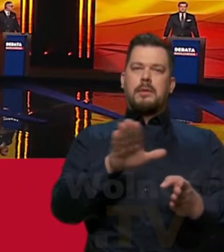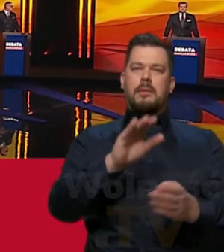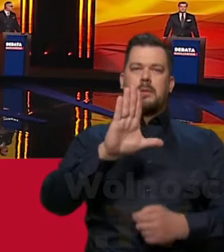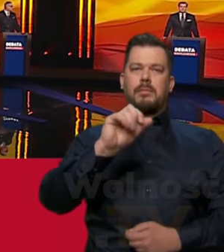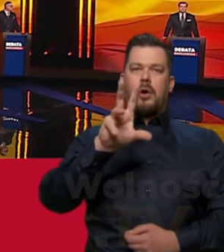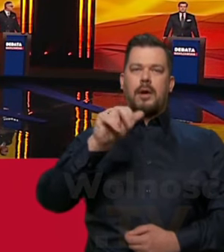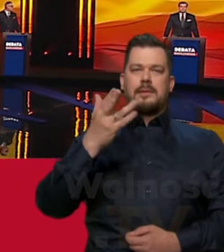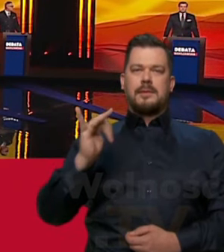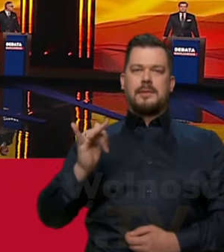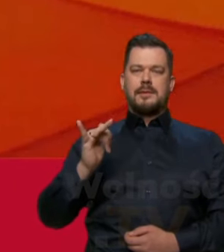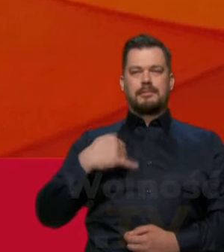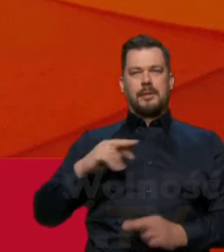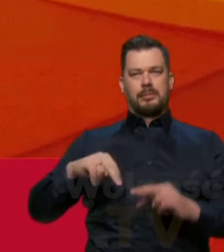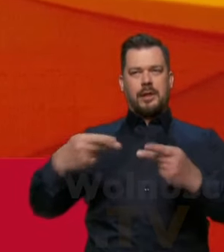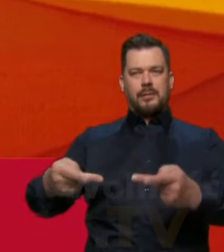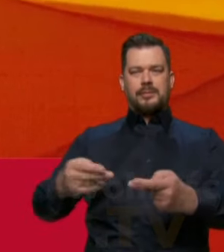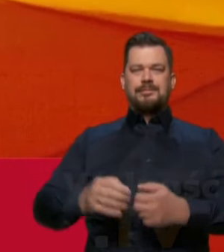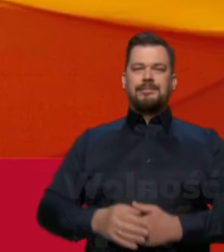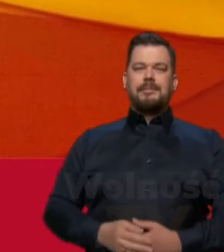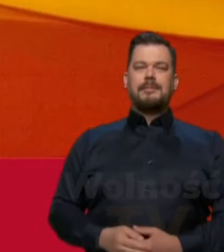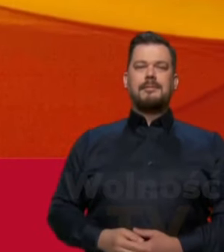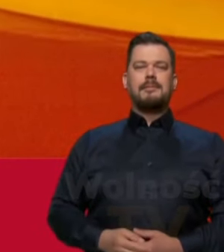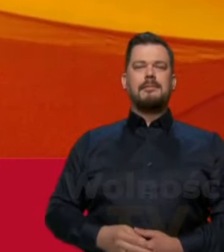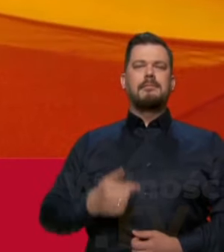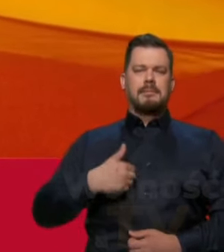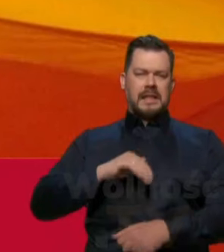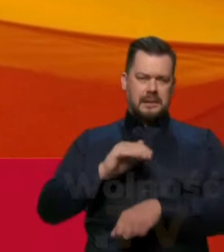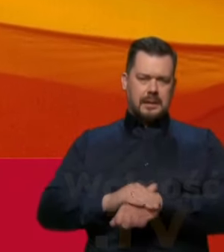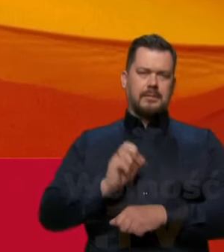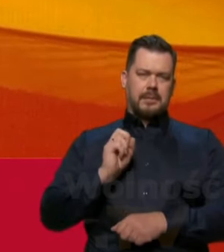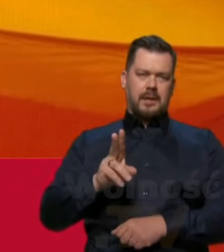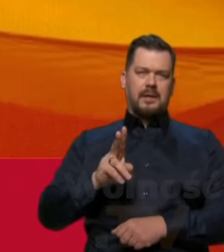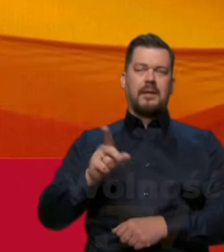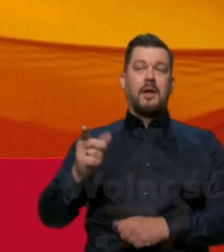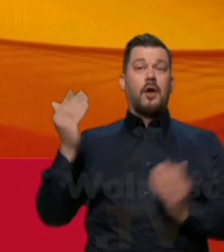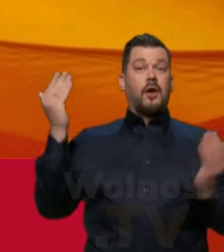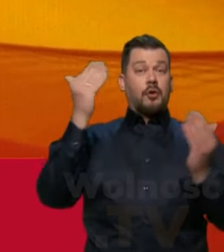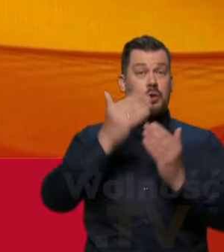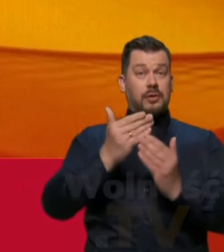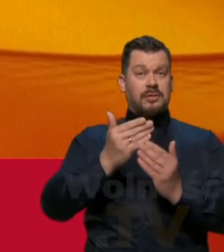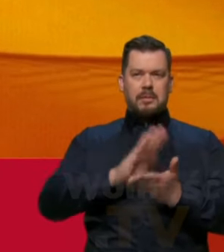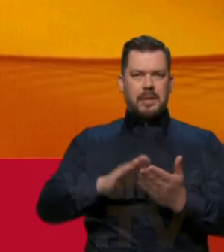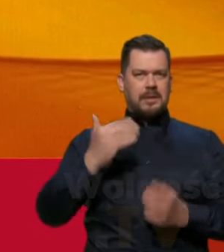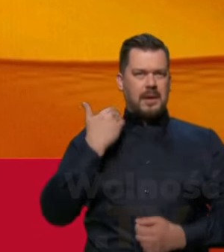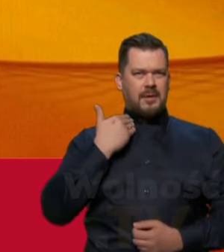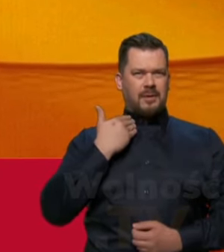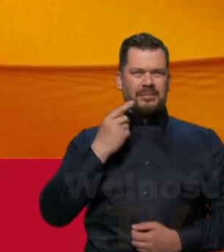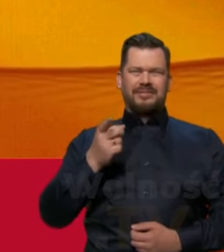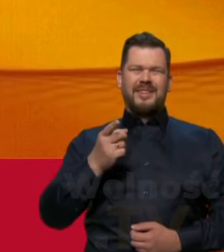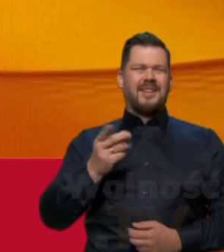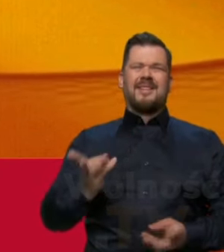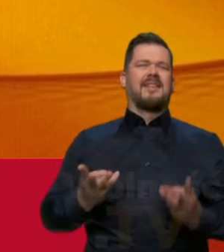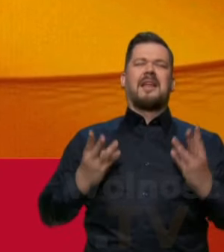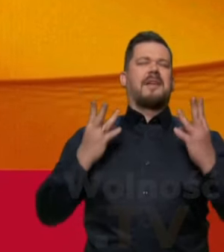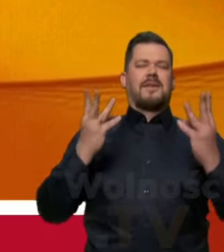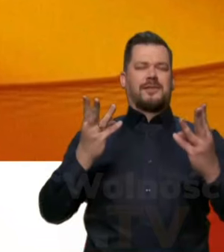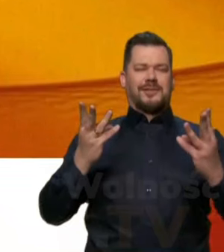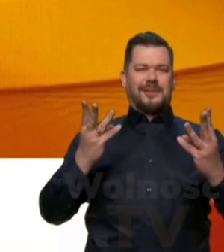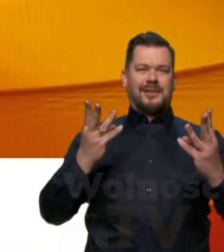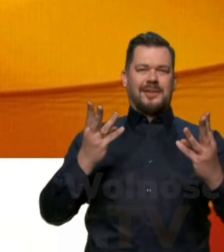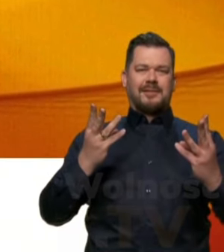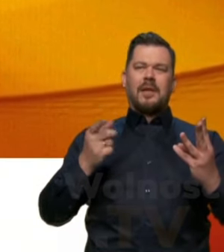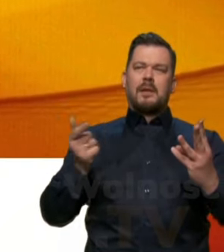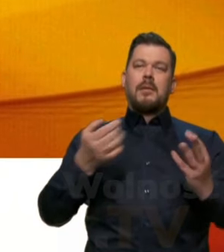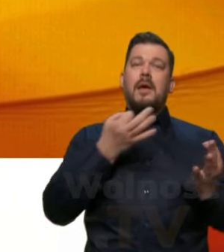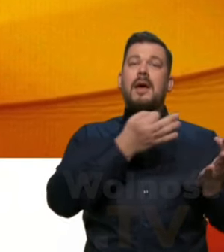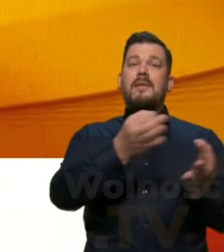Bocheńskiego. Oddajemy głos. Tak, ja się zgadzam, że kwestia nocnej prohibicji nie jest najistotniejsza, jeżeli chodzi o bezpieczeństwo. Powinno się odbyć